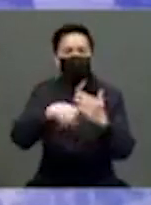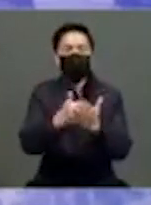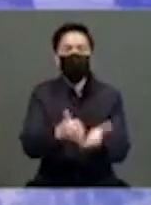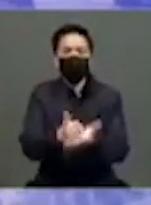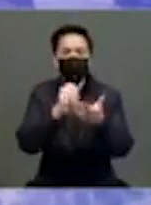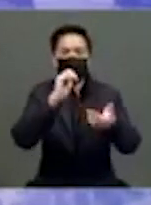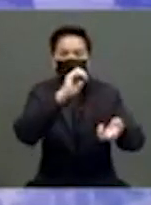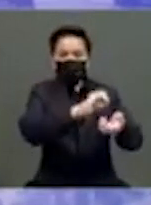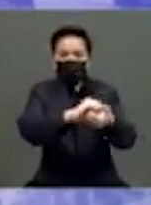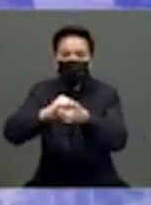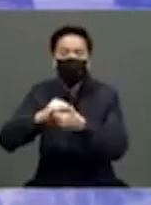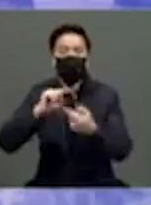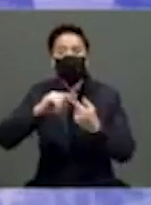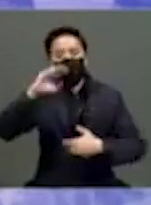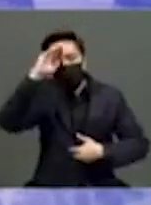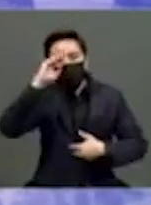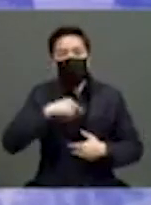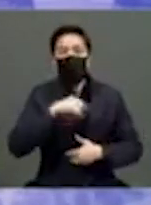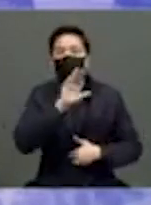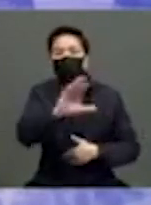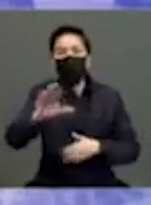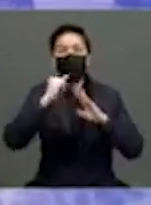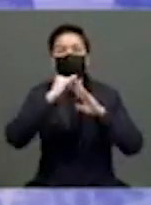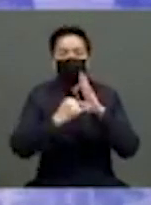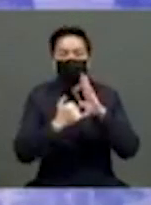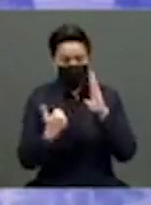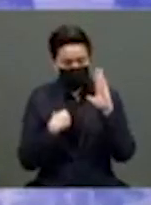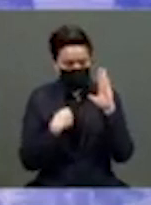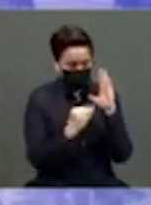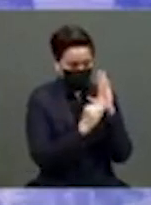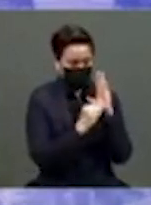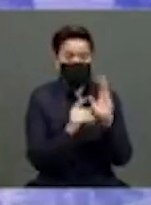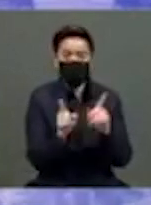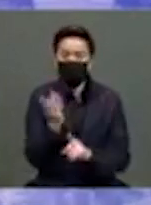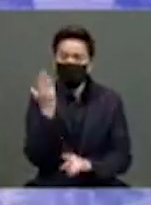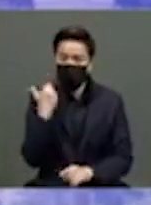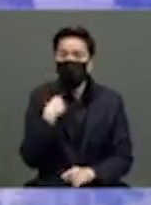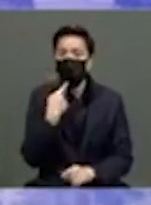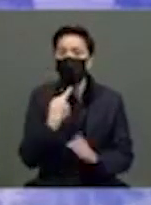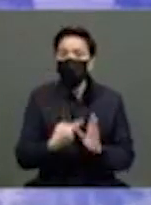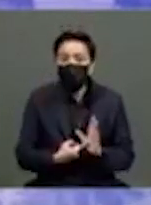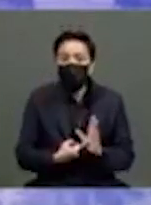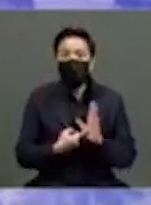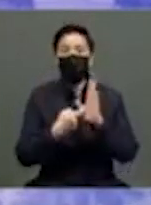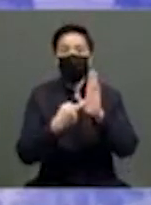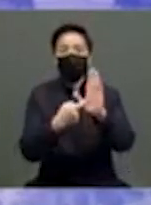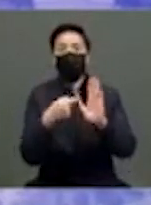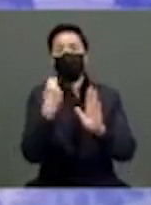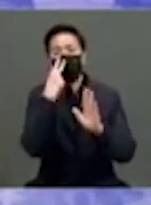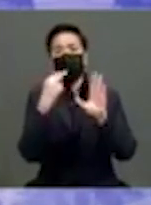มือกับทางคะนักงานโรคติดต่อจังหวัดด้วยนะครับชุดของกทมเช่นเคยครับขออนุญาติได้นำเสนอขึ้นมา